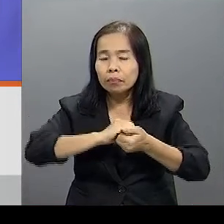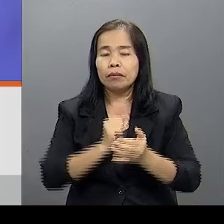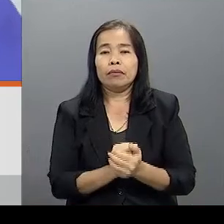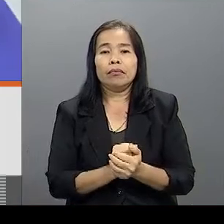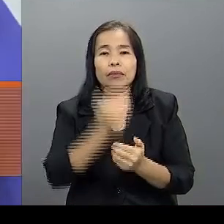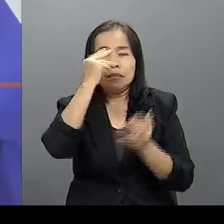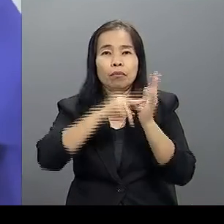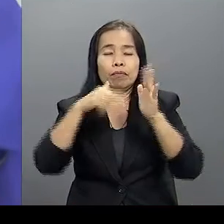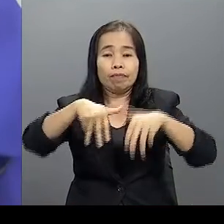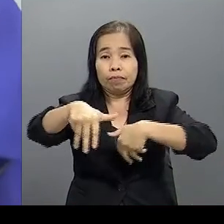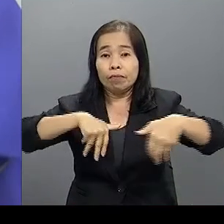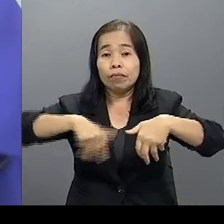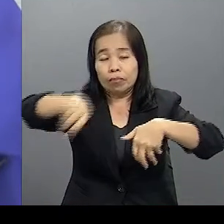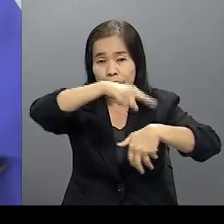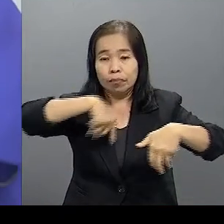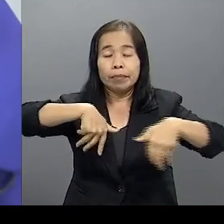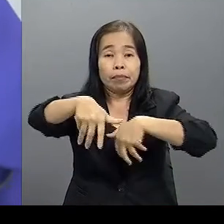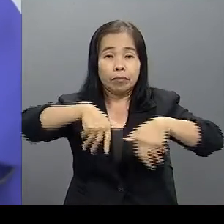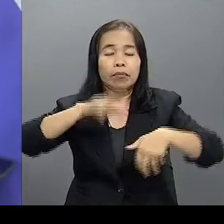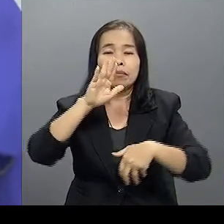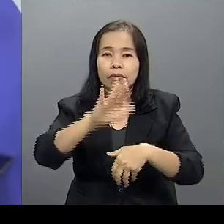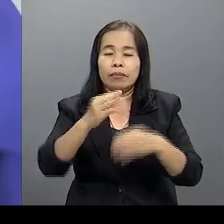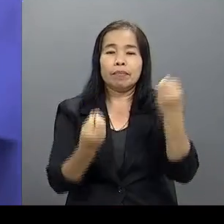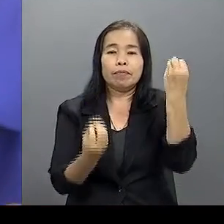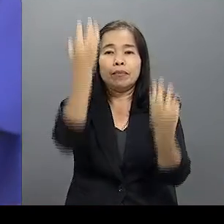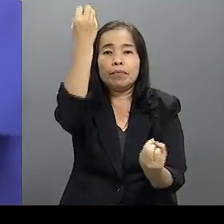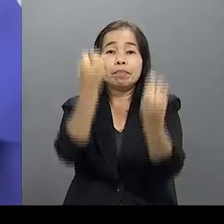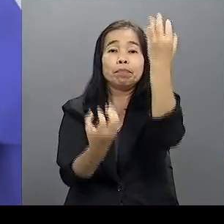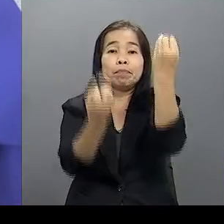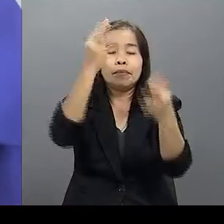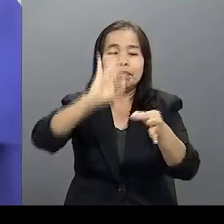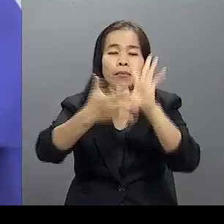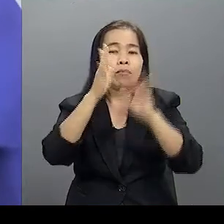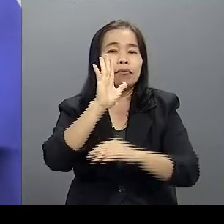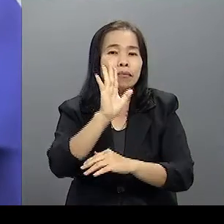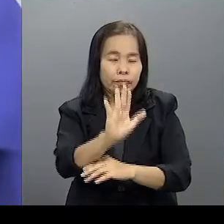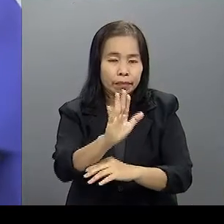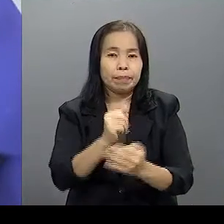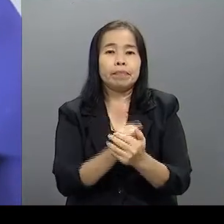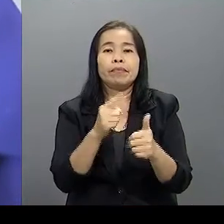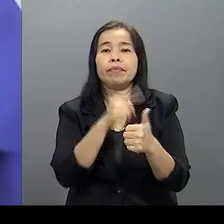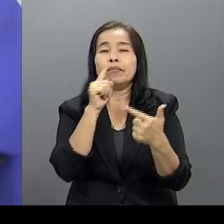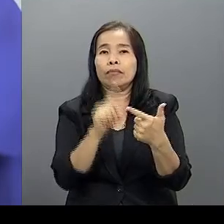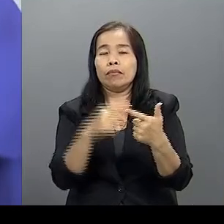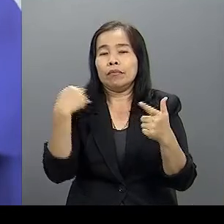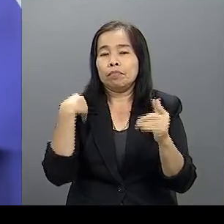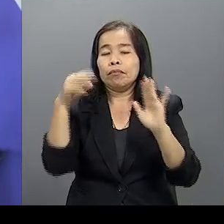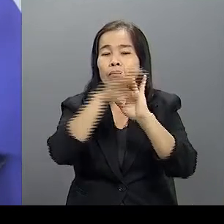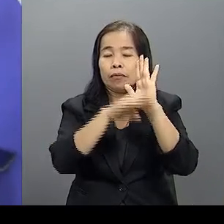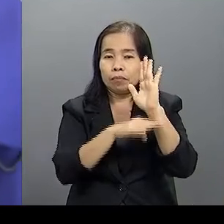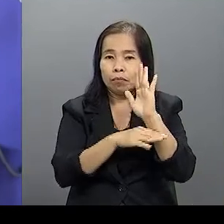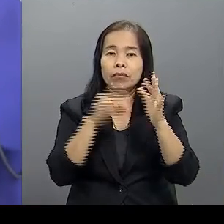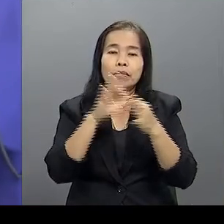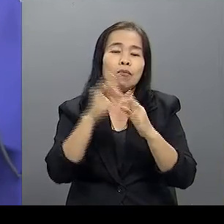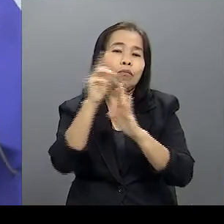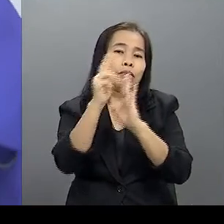ปชาชนใพ้นที่ห้ามเผาโยเด็ขาดโรมถึงมีการกำหนดในเรื่องของมตรการทางกฎหมายด้วย